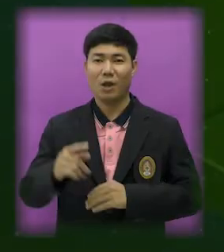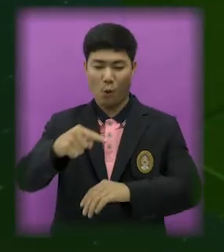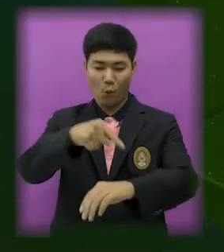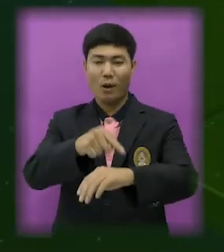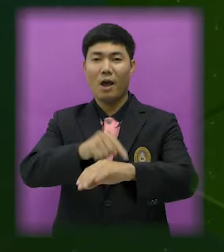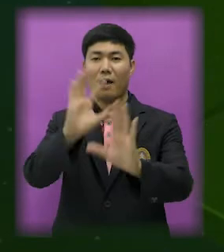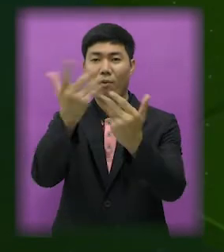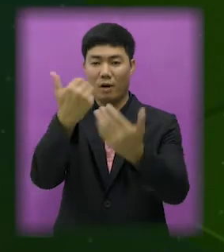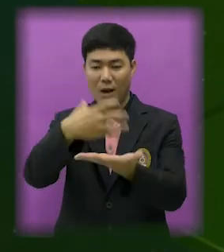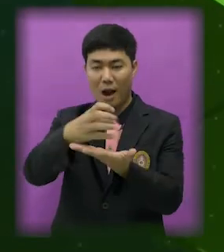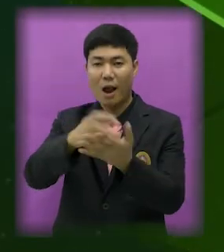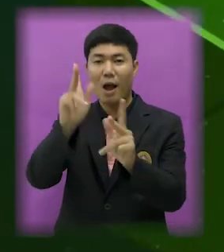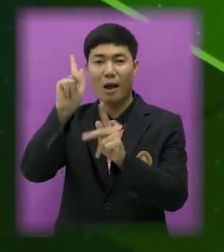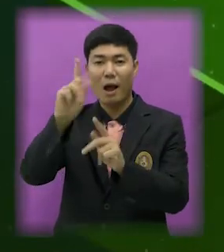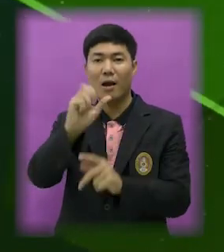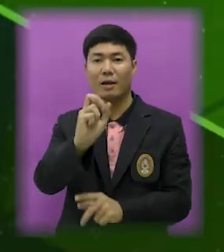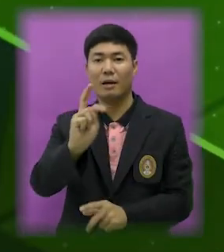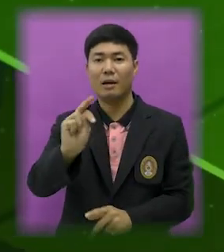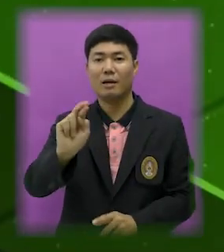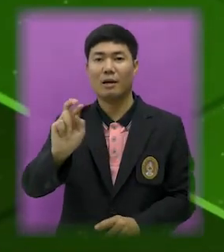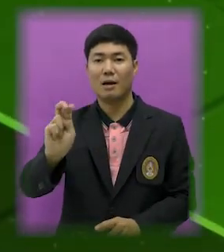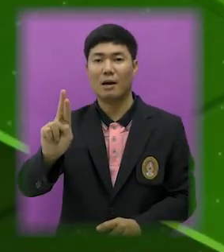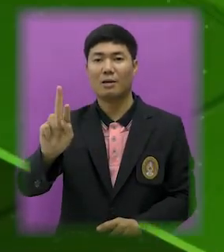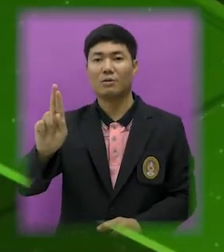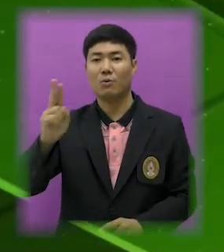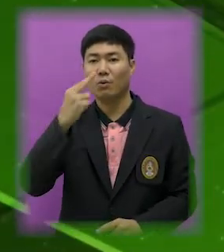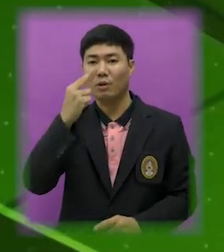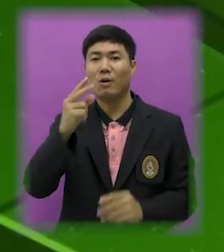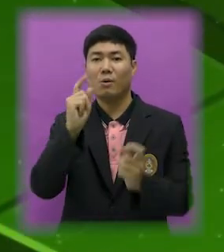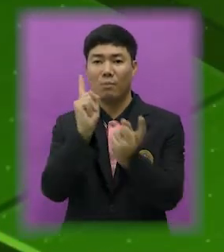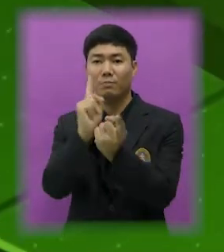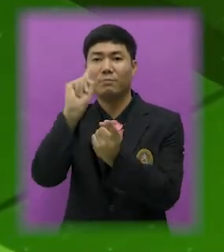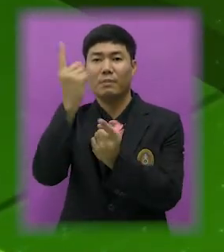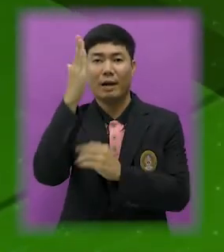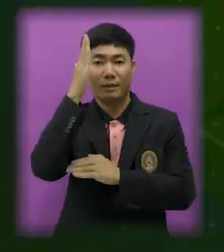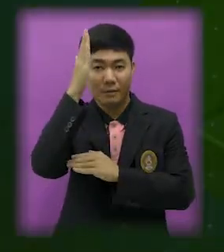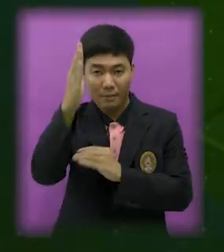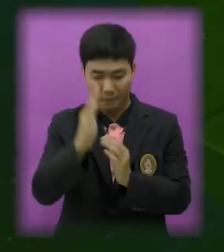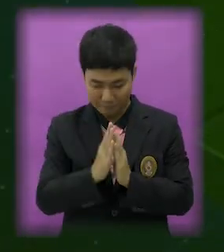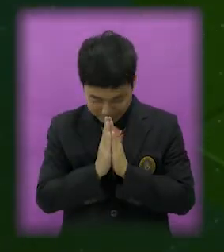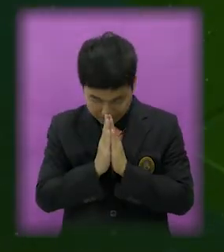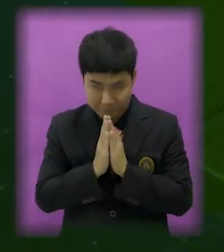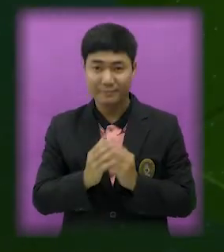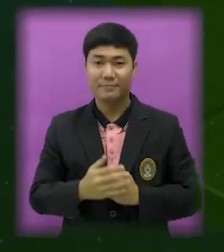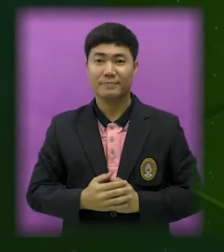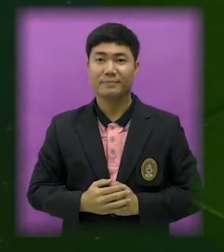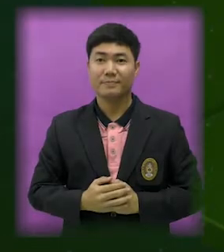าของการรายงานข่าว SNRU News แล้วนะคะพบกันใหม่ในครั้งต่อไปสวัสดีค่ะ